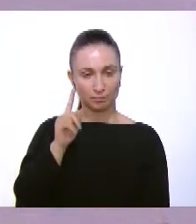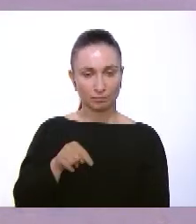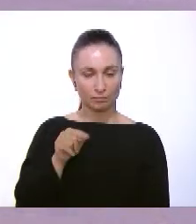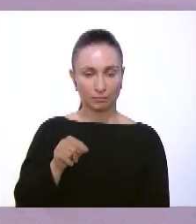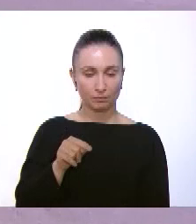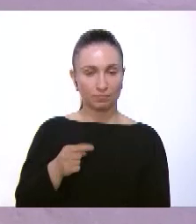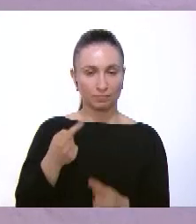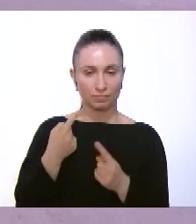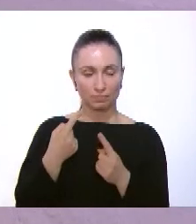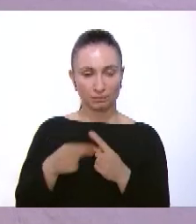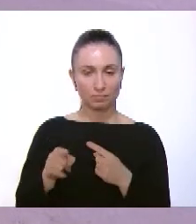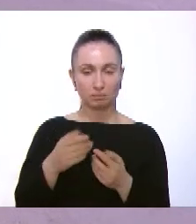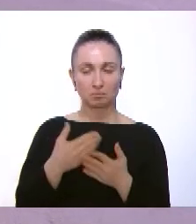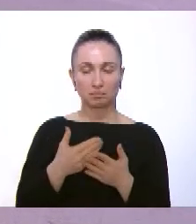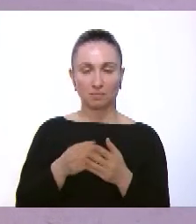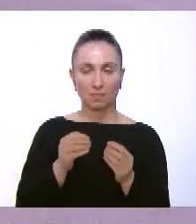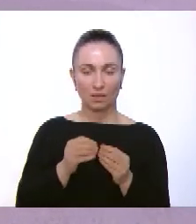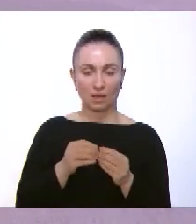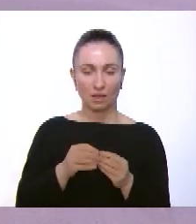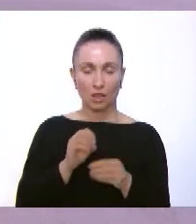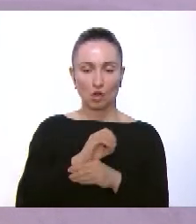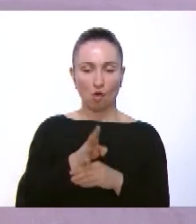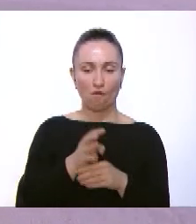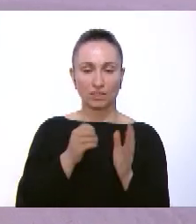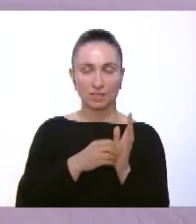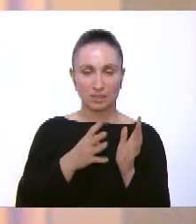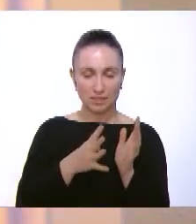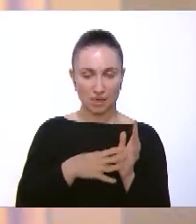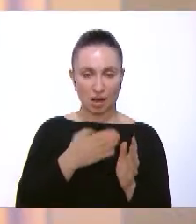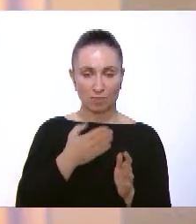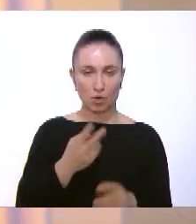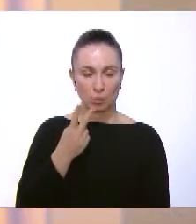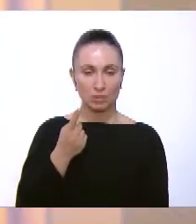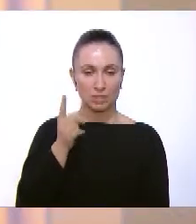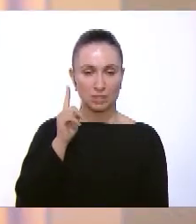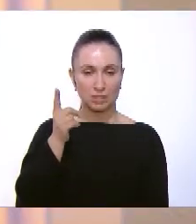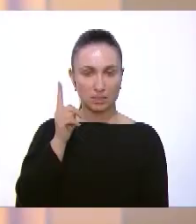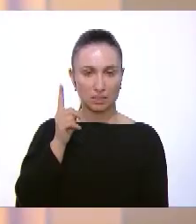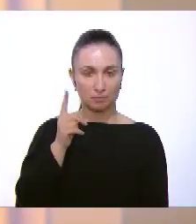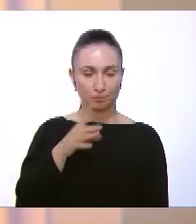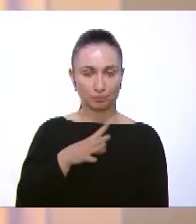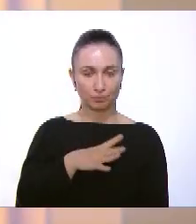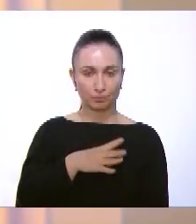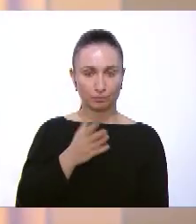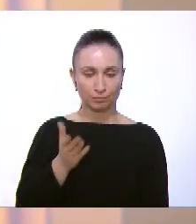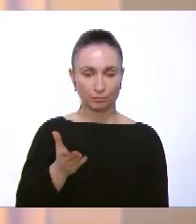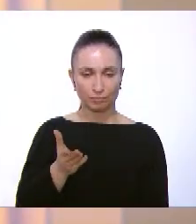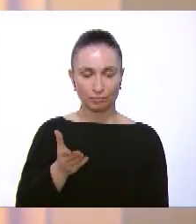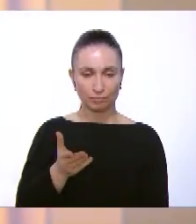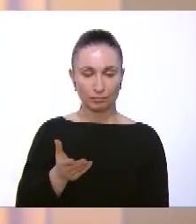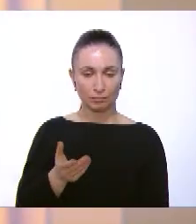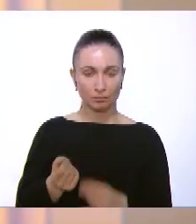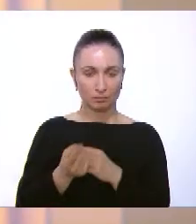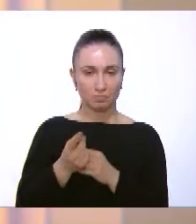მოეხსენება, განსხვავებით მაგალითად იგივე COVID-19-ისაგან, რომელიც 21 საუკუნეში